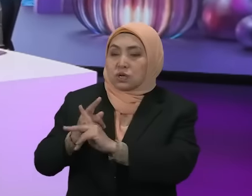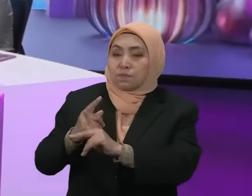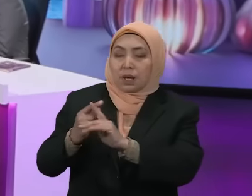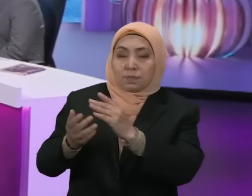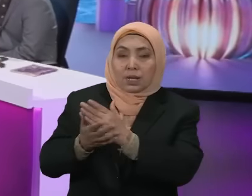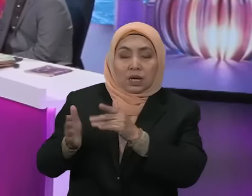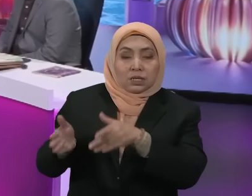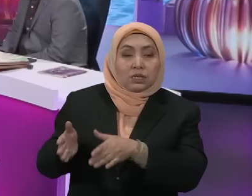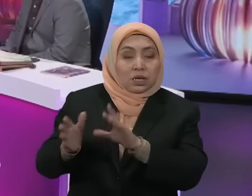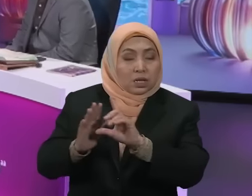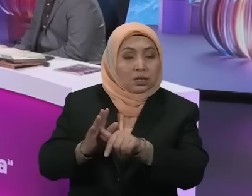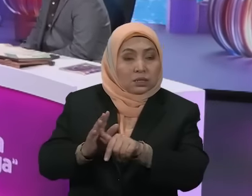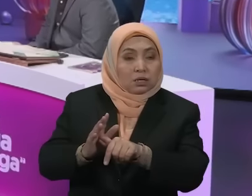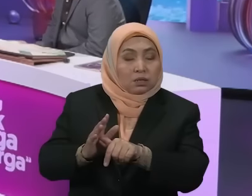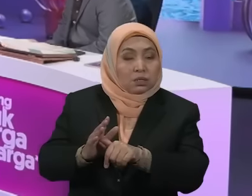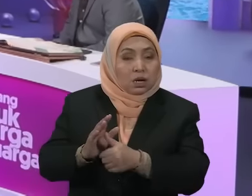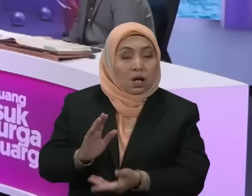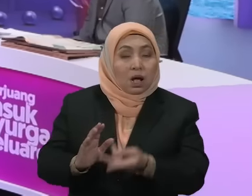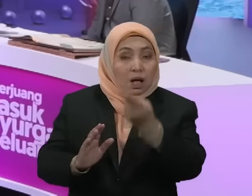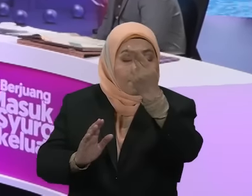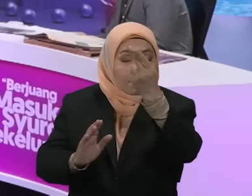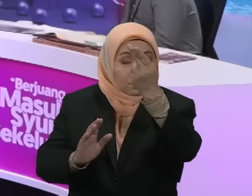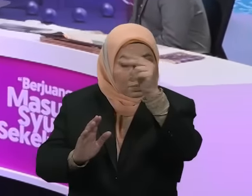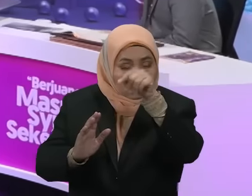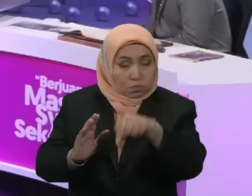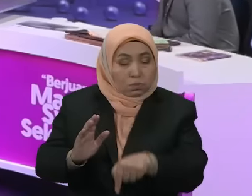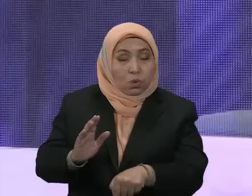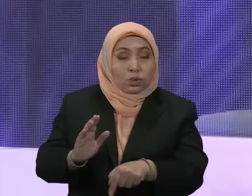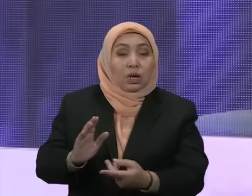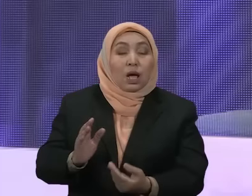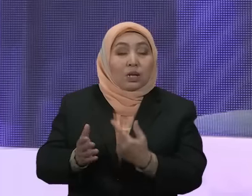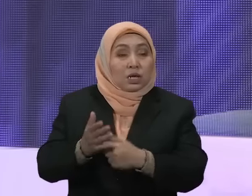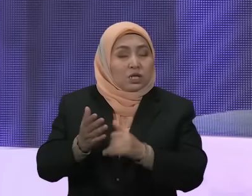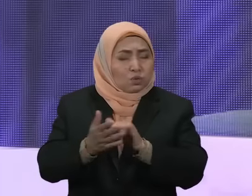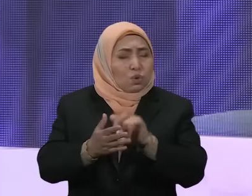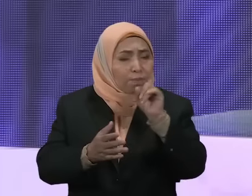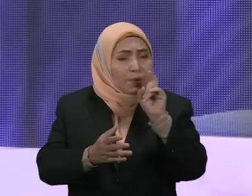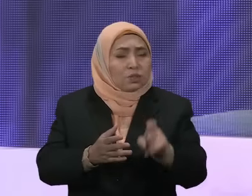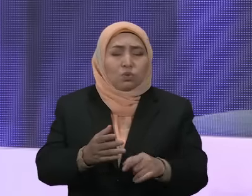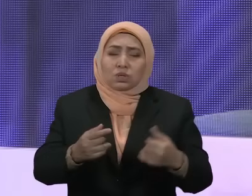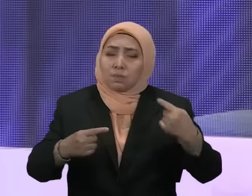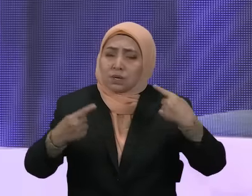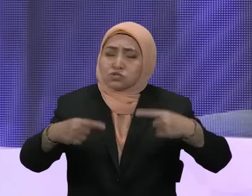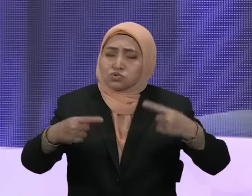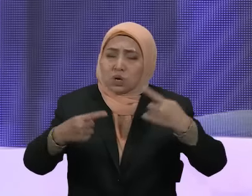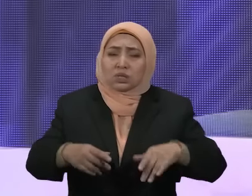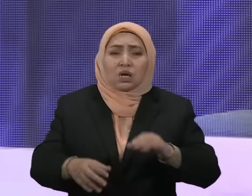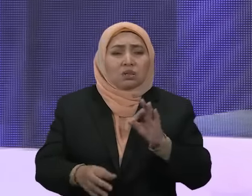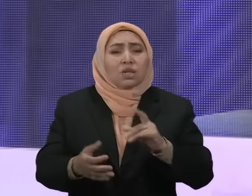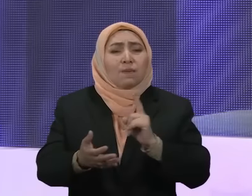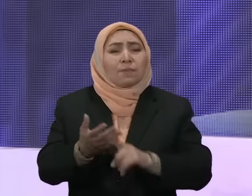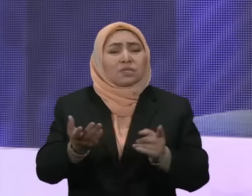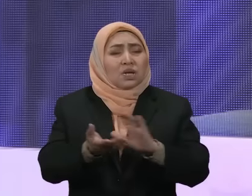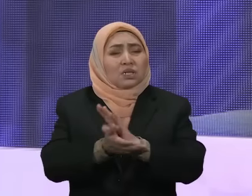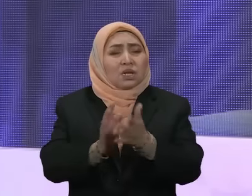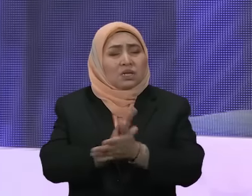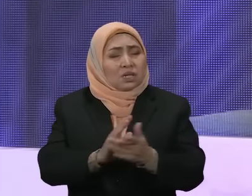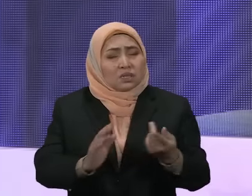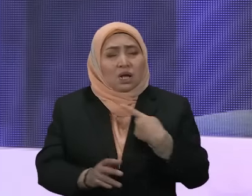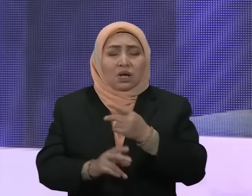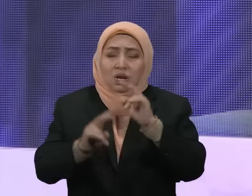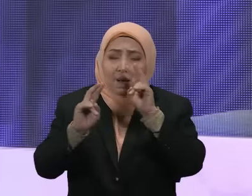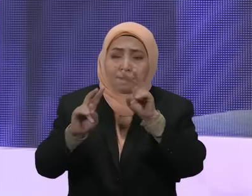bahagian ini dan kemudian dia naik turunkan harga pasaran kan. Itu perlu diperjuangkan. Kalau tidak apa jadi, maka kita